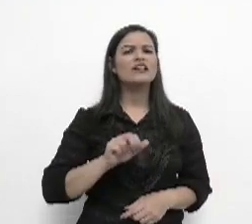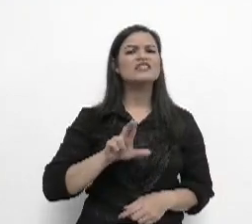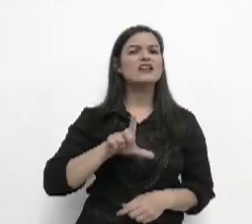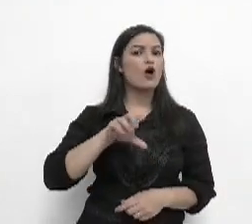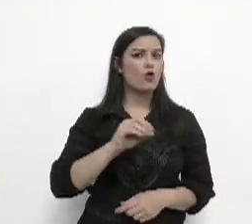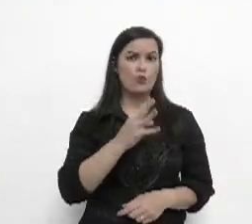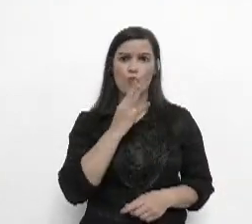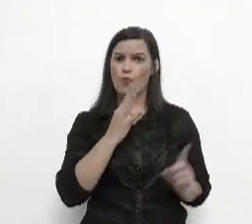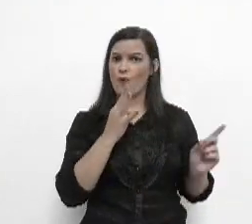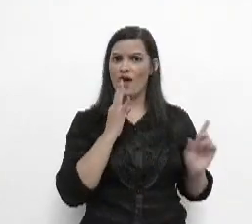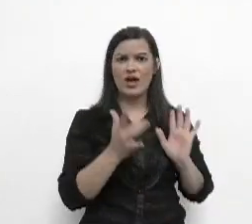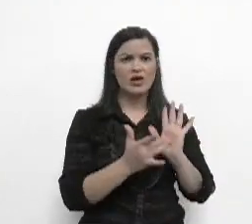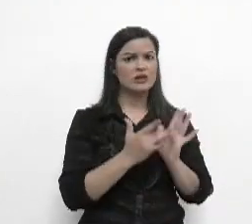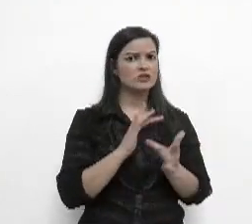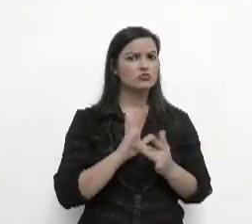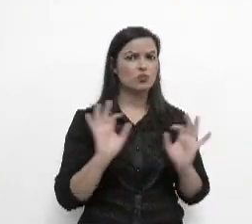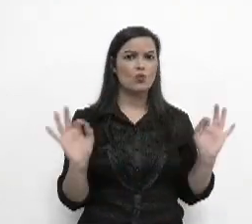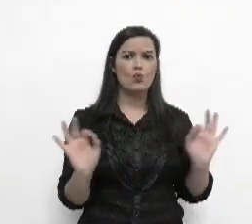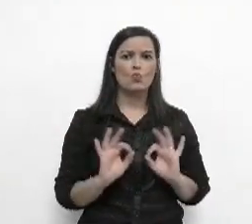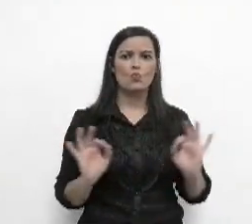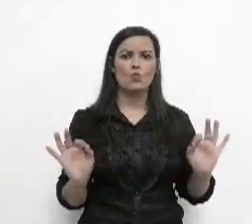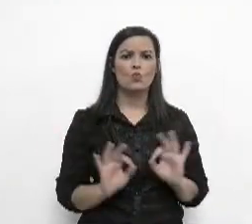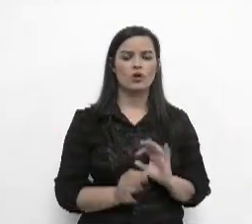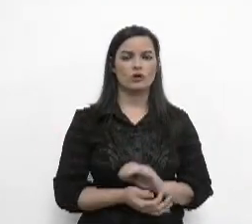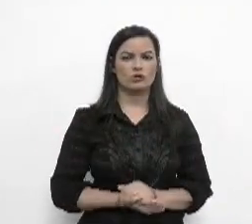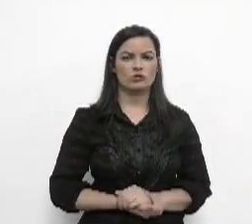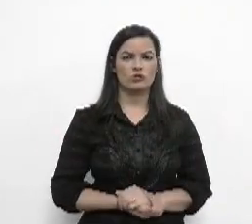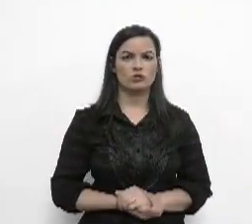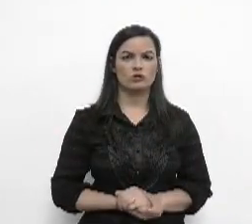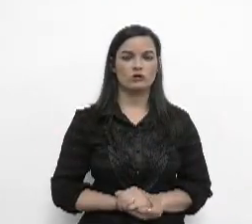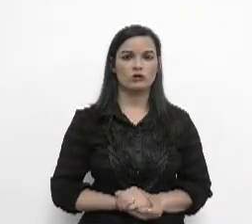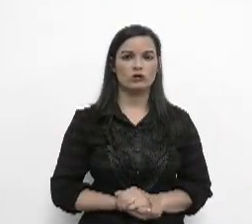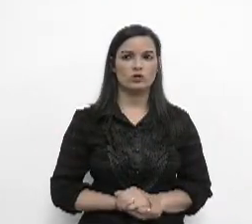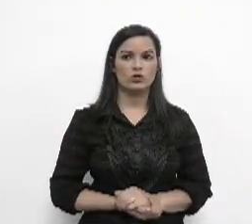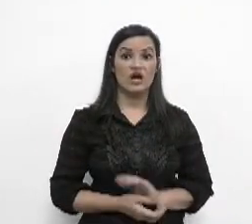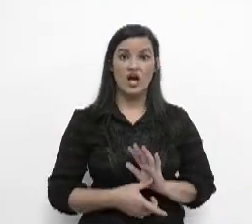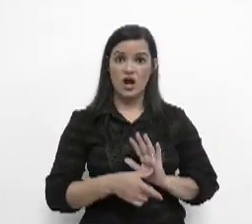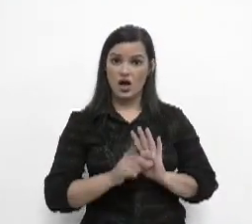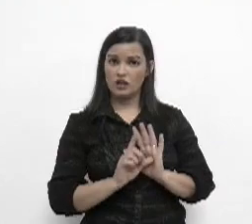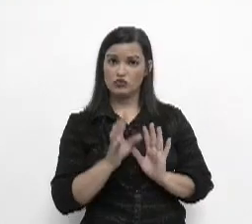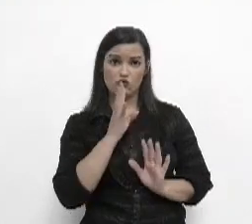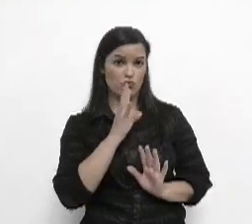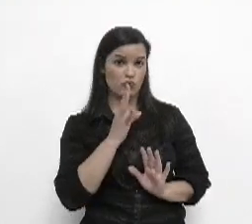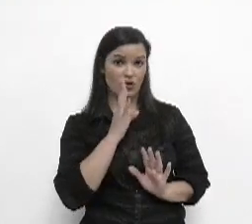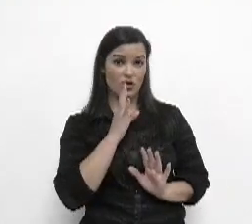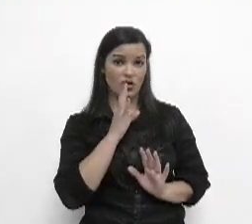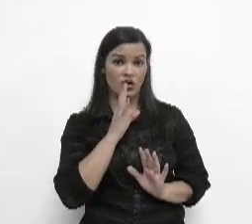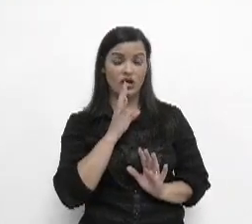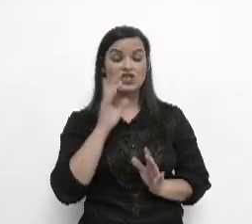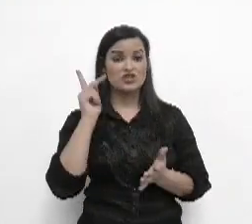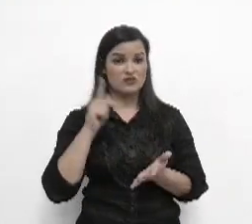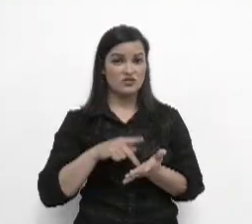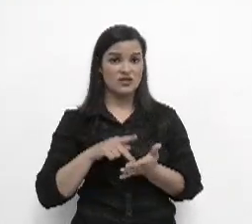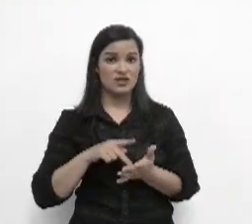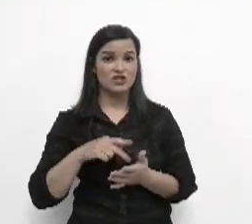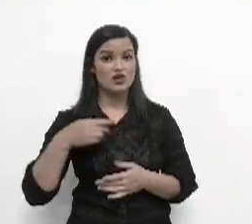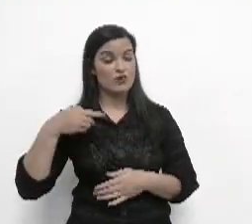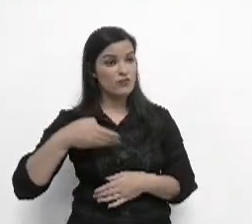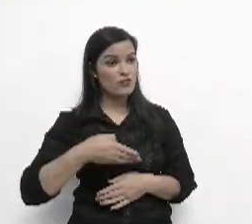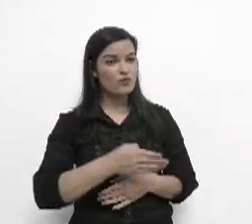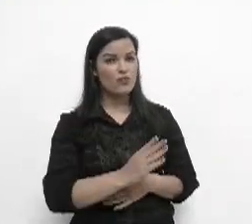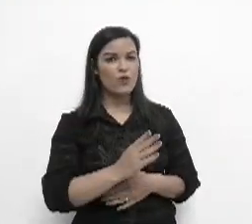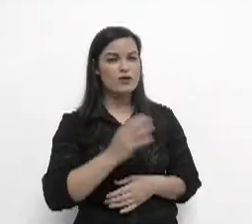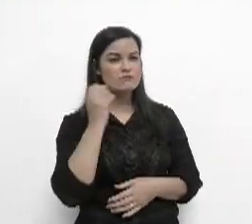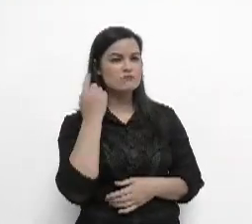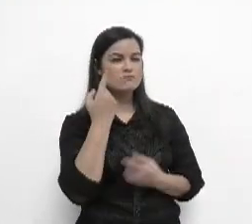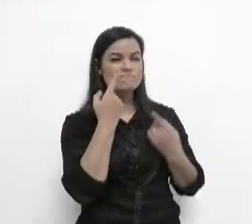Cristo. 그는 예수를 믿는 자들을 핍박하기 위해 지금 다메섹으로 가고 있는 Ele 중이었습니다. estava indo em direção a Damasco para perseguir os cristãos. 그런데